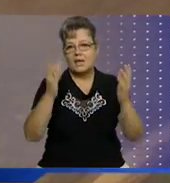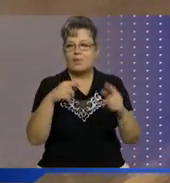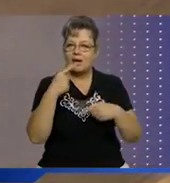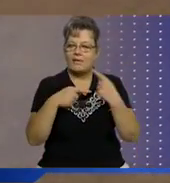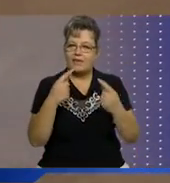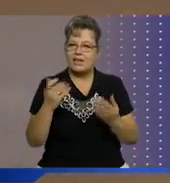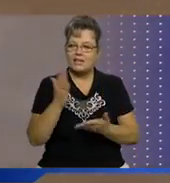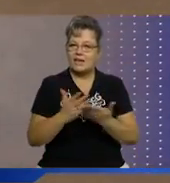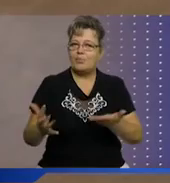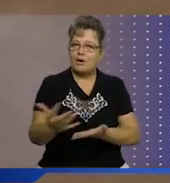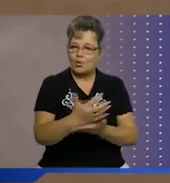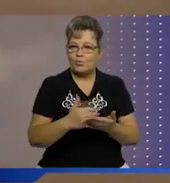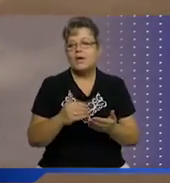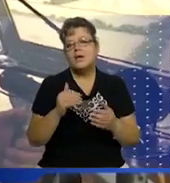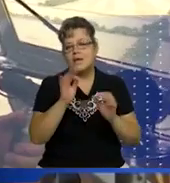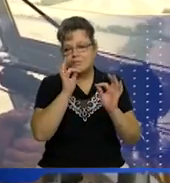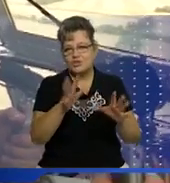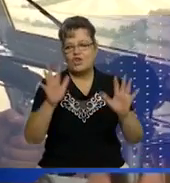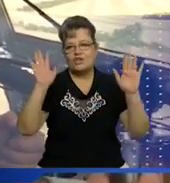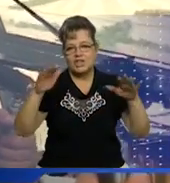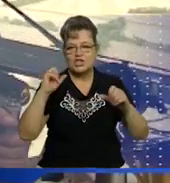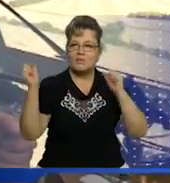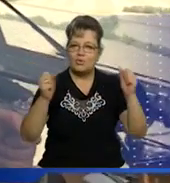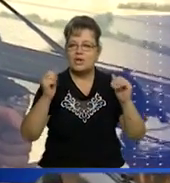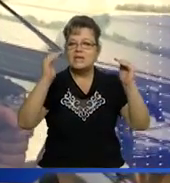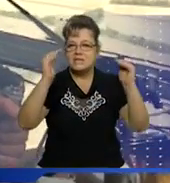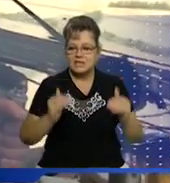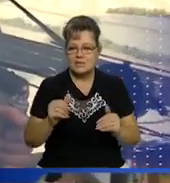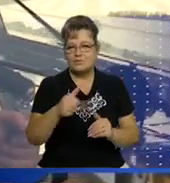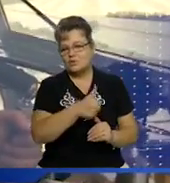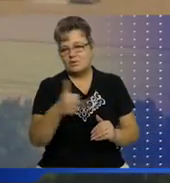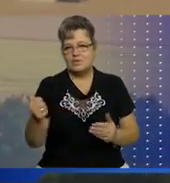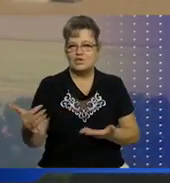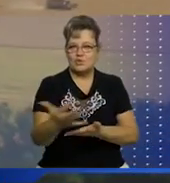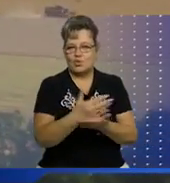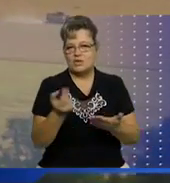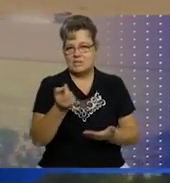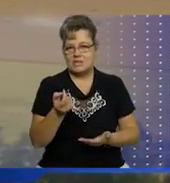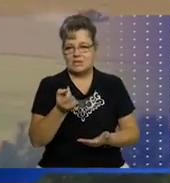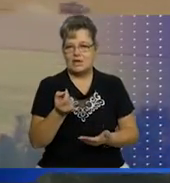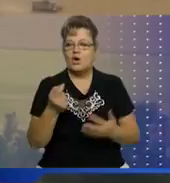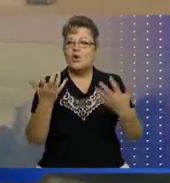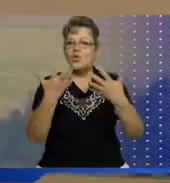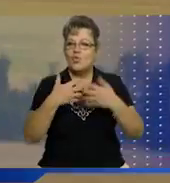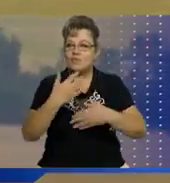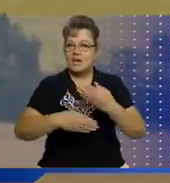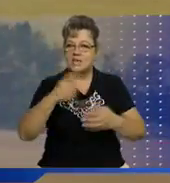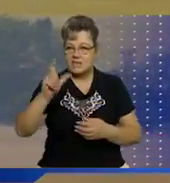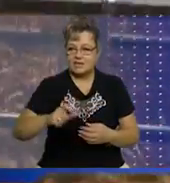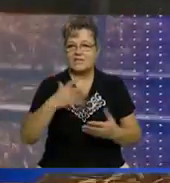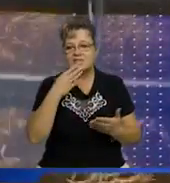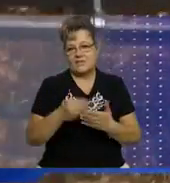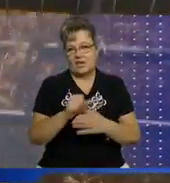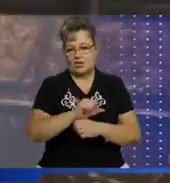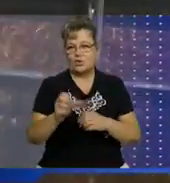неба, говорят об итогах жатвы хлеборобы, и прощают дожди и бураны, снизившие суперрекордный сбор зерна. У механизаторов